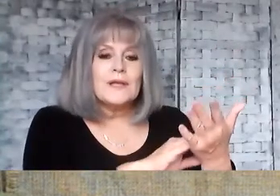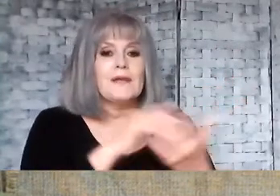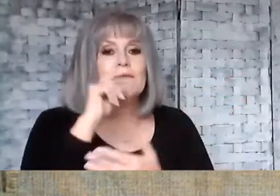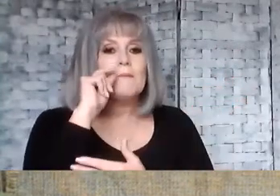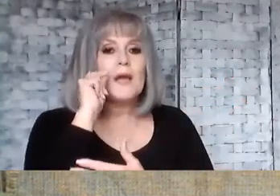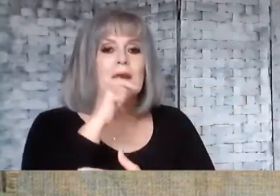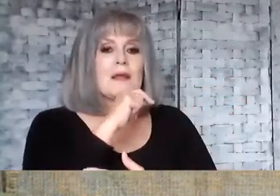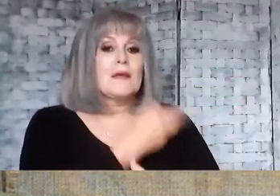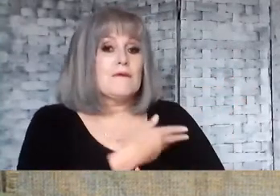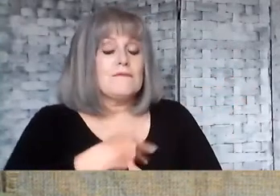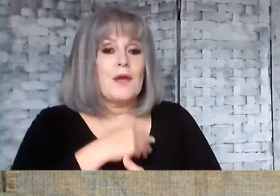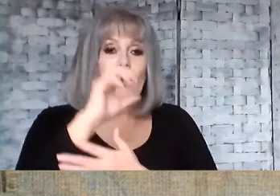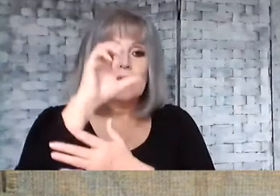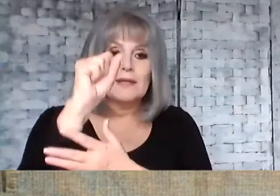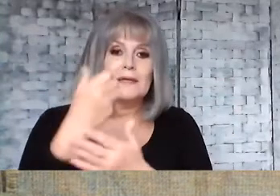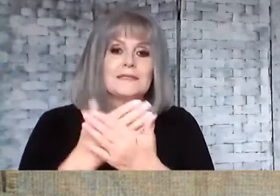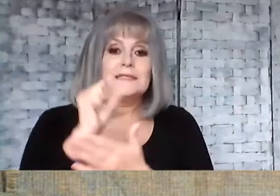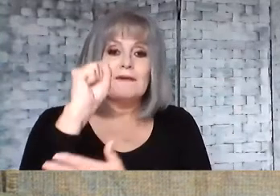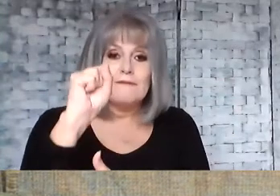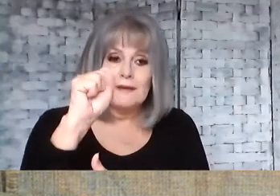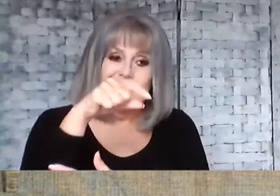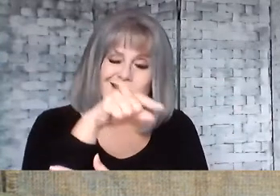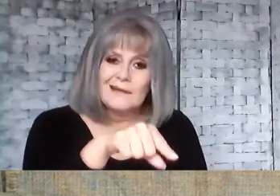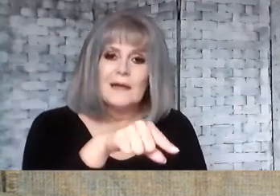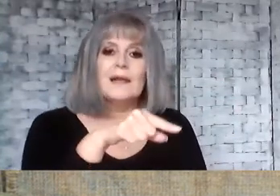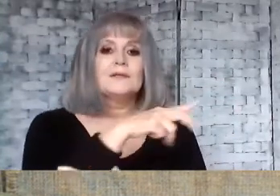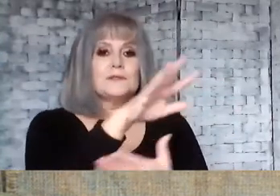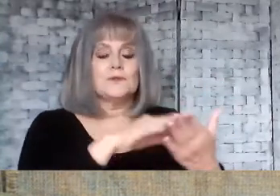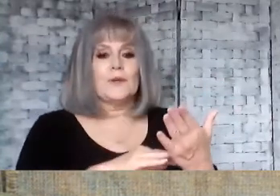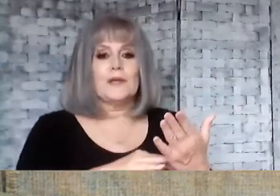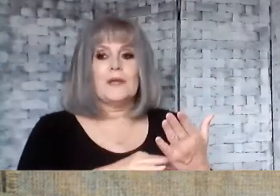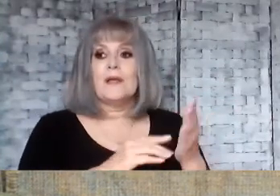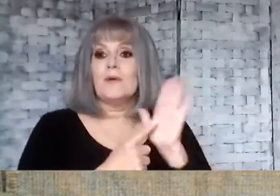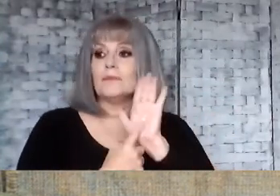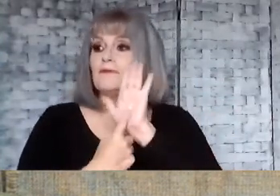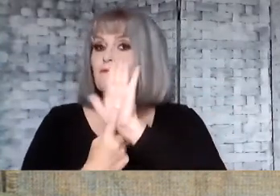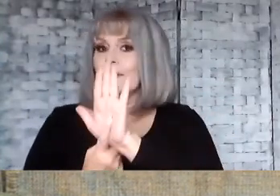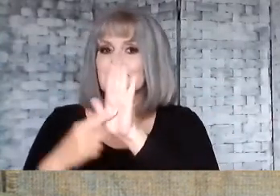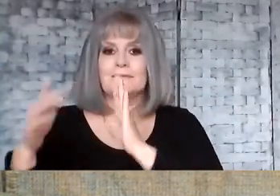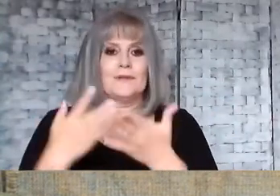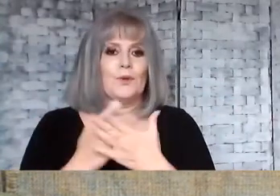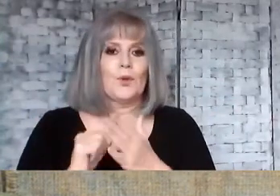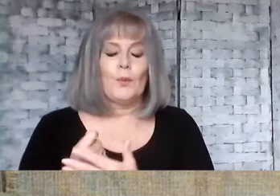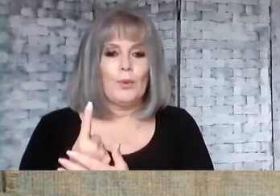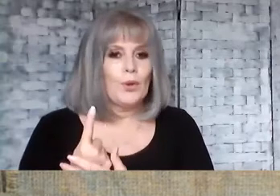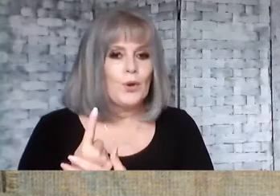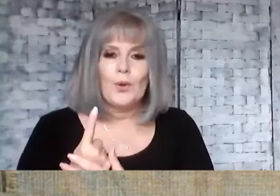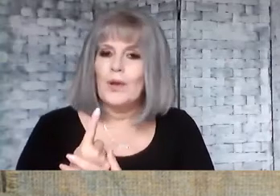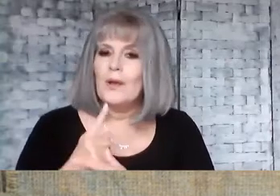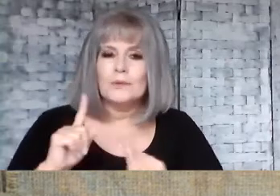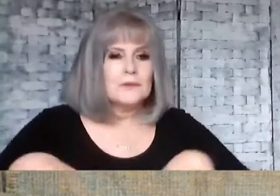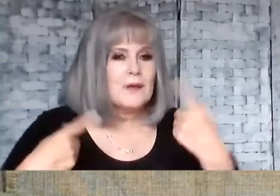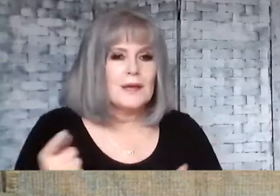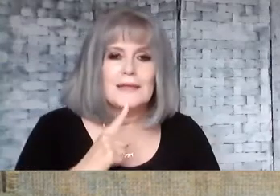nou mense wat een familievorm is. En as hierdie mense lieg, lieg hulle nie